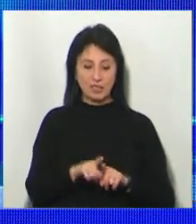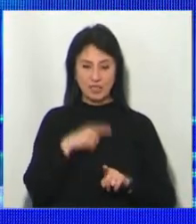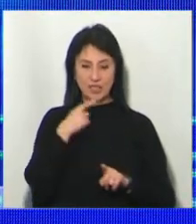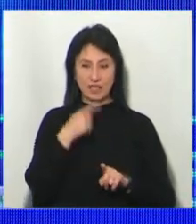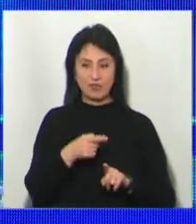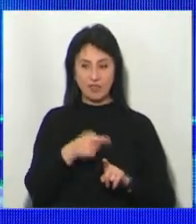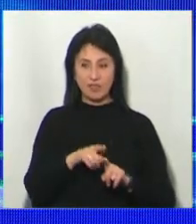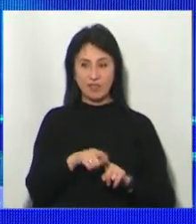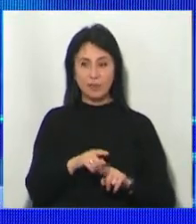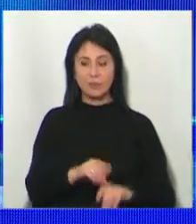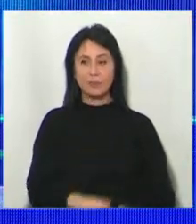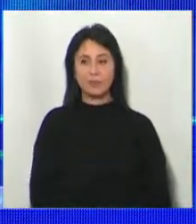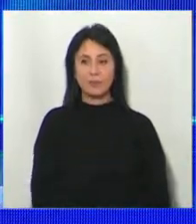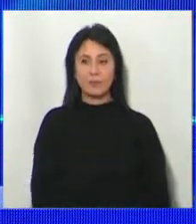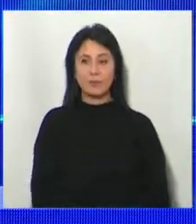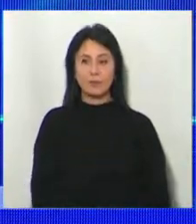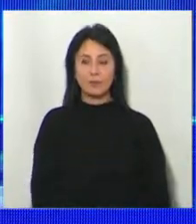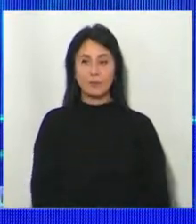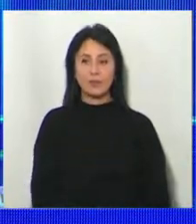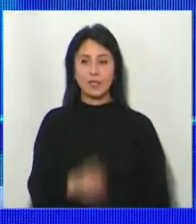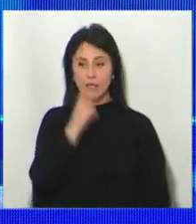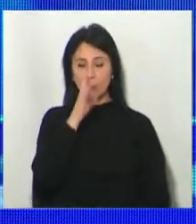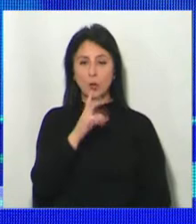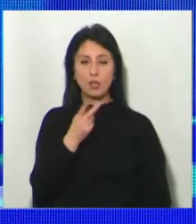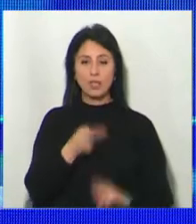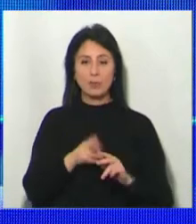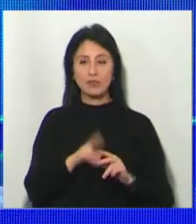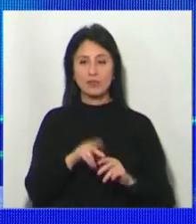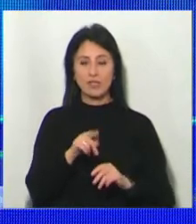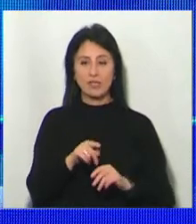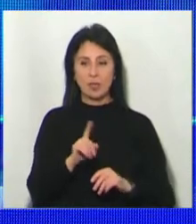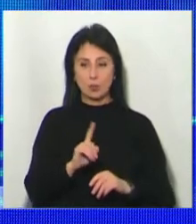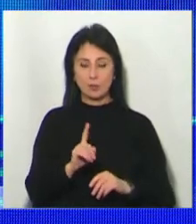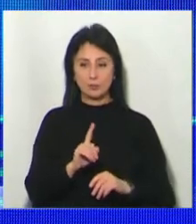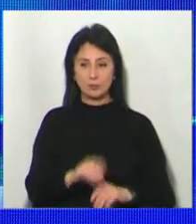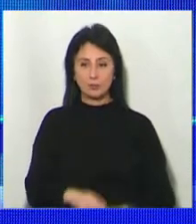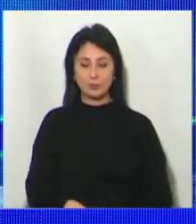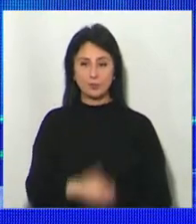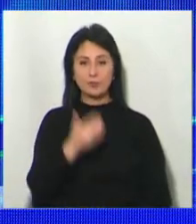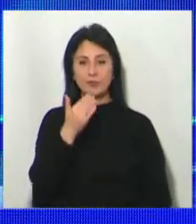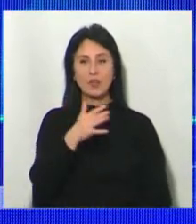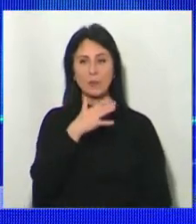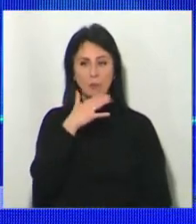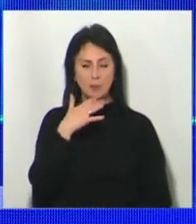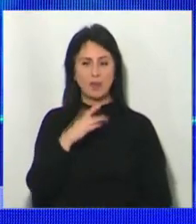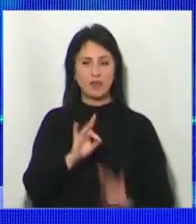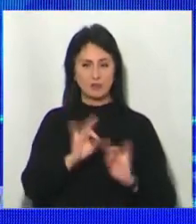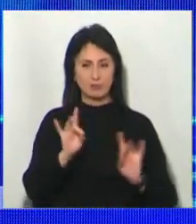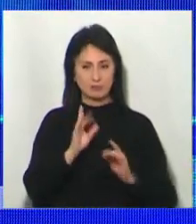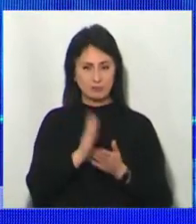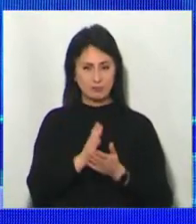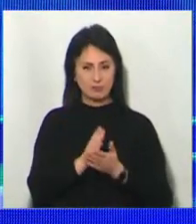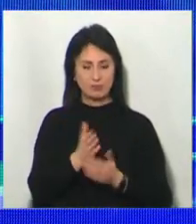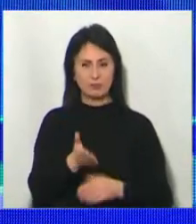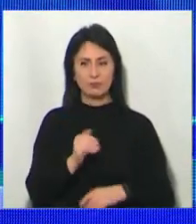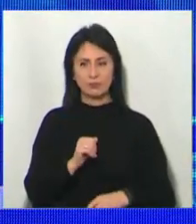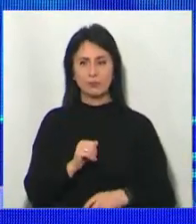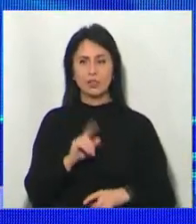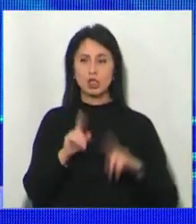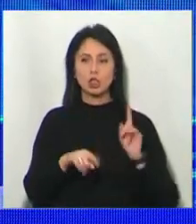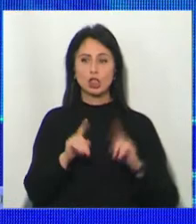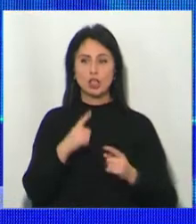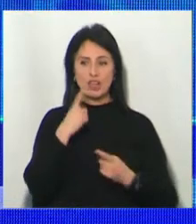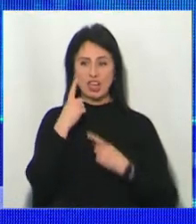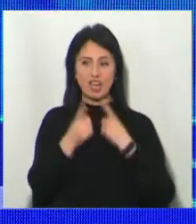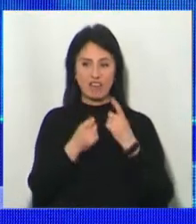ანუ ჰიპერურიკემიის შესახებ. Მიუხედავად იმისა, რომ თქვენც ბევრს საუბრობთ და